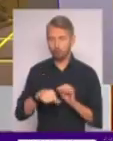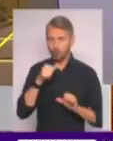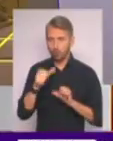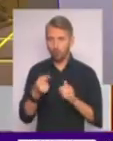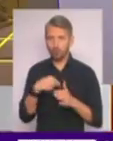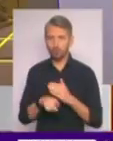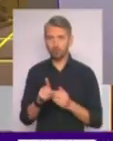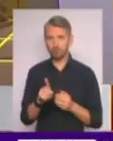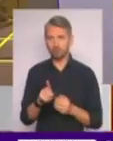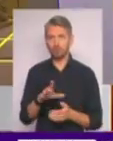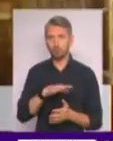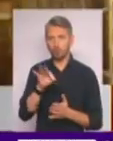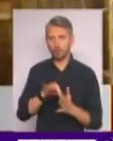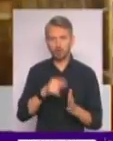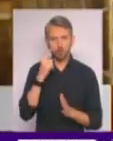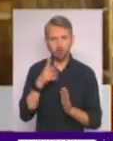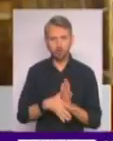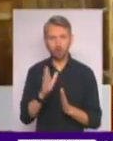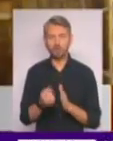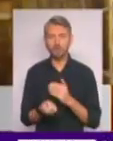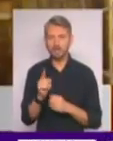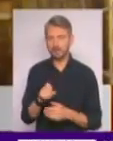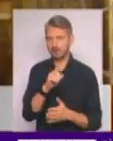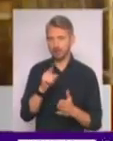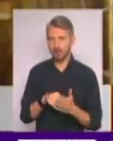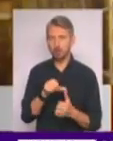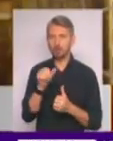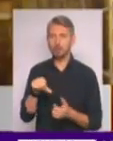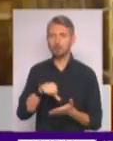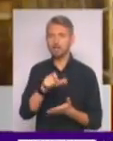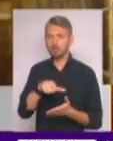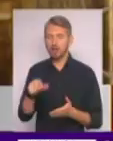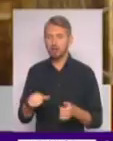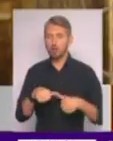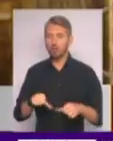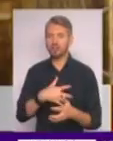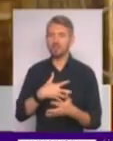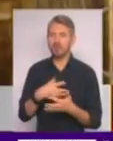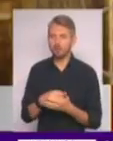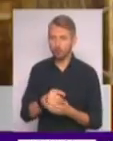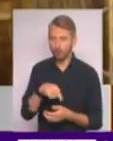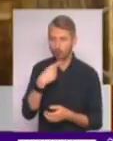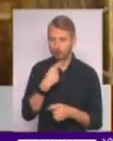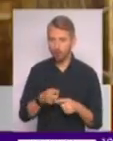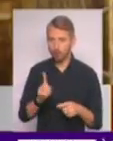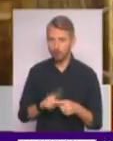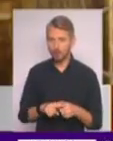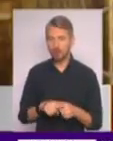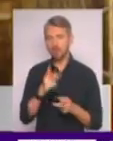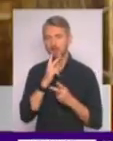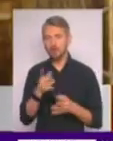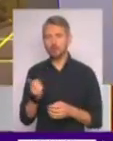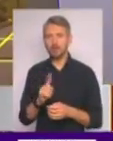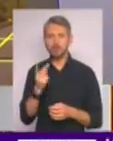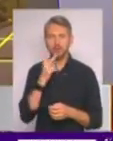що одразу було зрозуміло, що виникне це питання, особливо з представниками комісії власності ми говоримо про це. Однак, незважаючи на те, що не